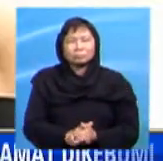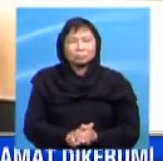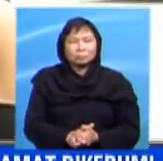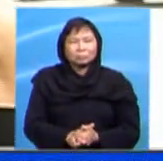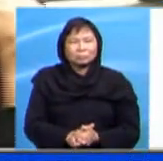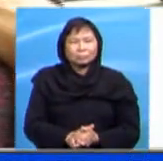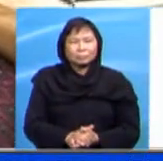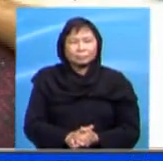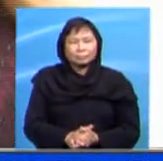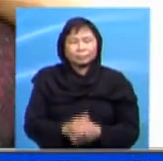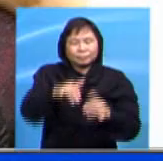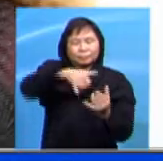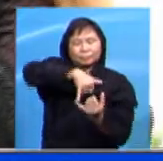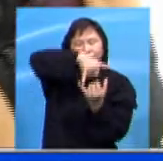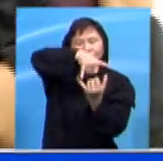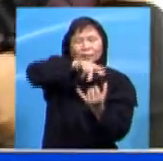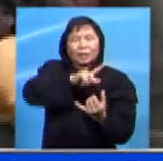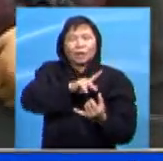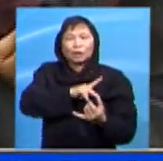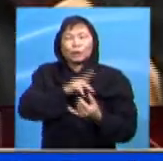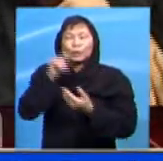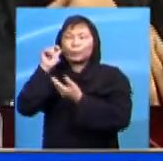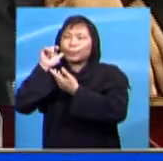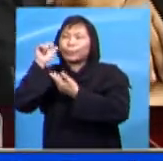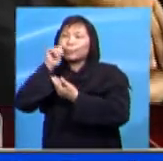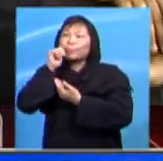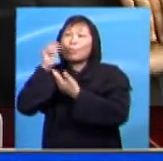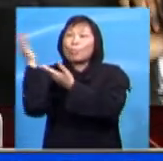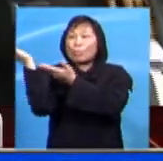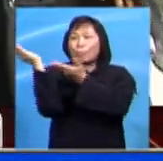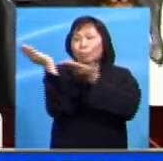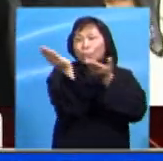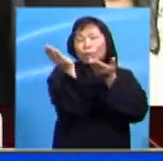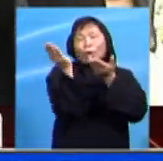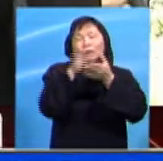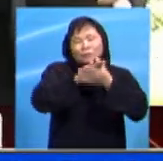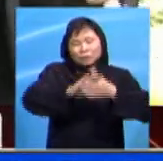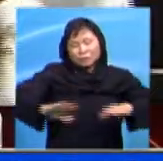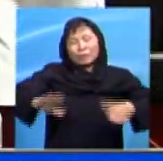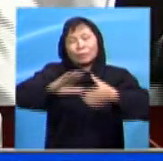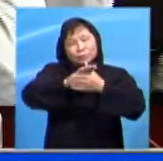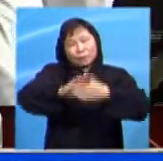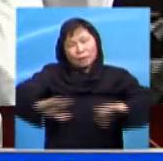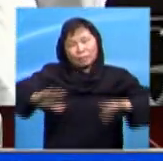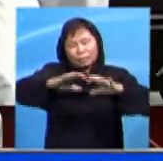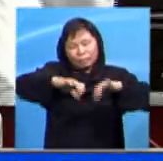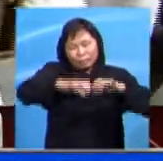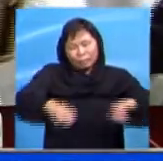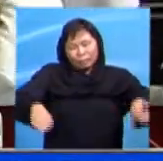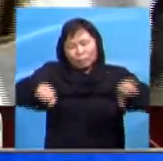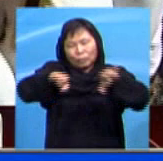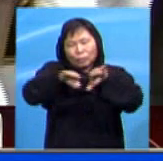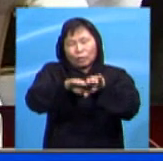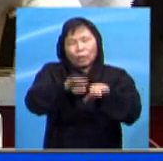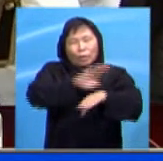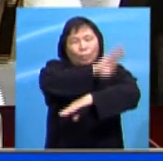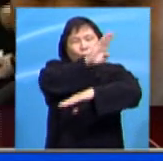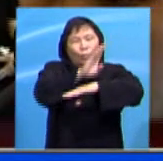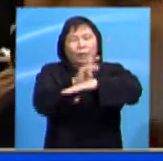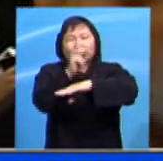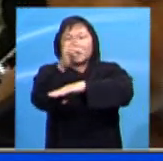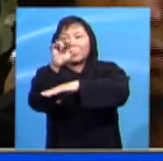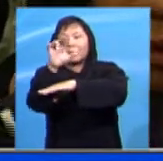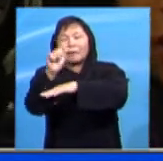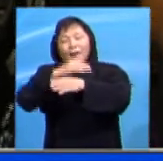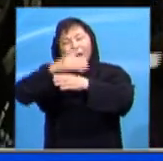tadi jenazah ketua pramugari allaharham Dora shahila kassim selamat dikebumikan di tanah perkuburan Islam Bukit Kiara